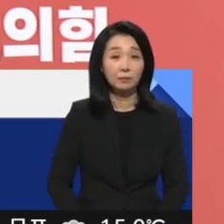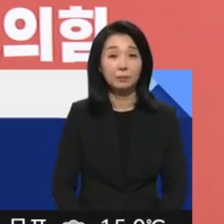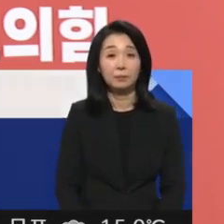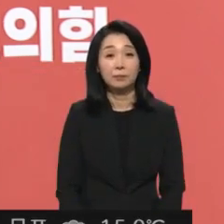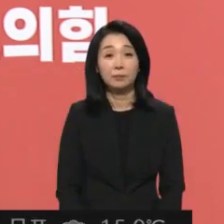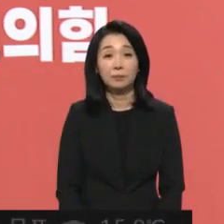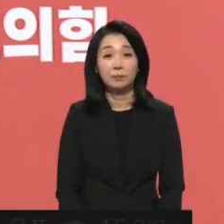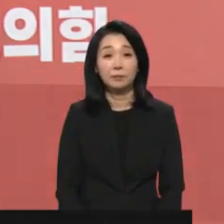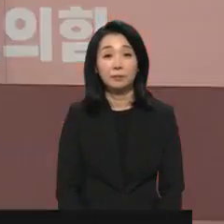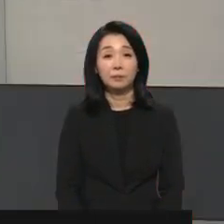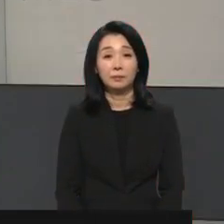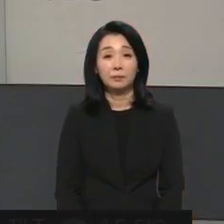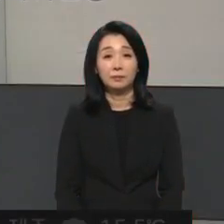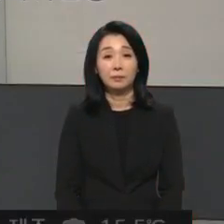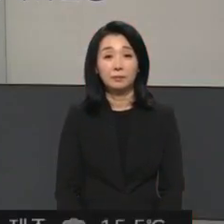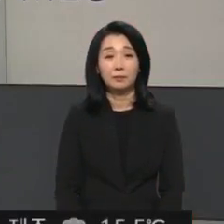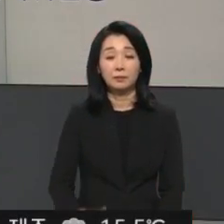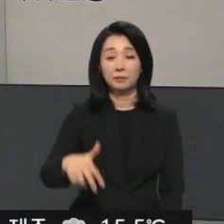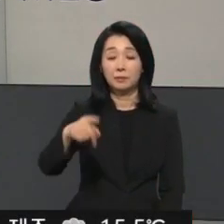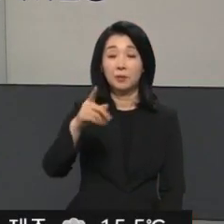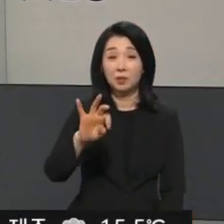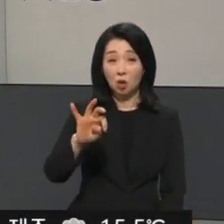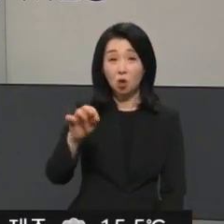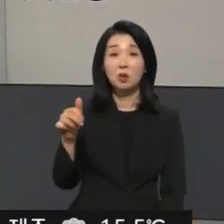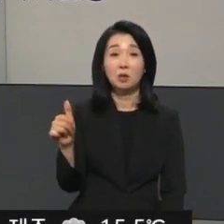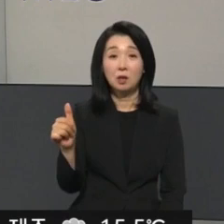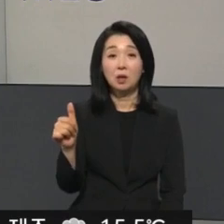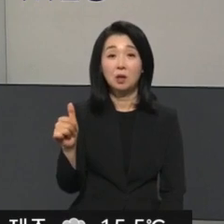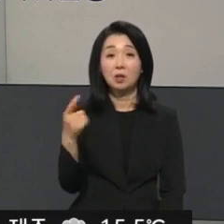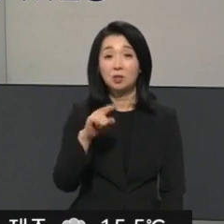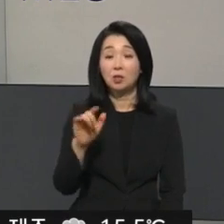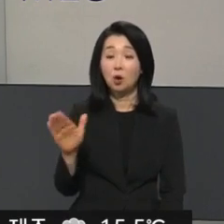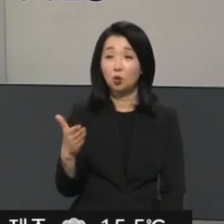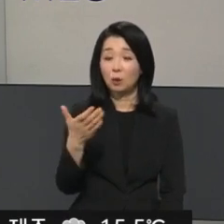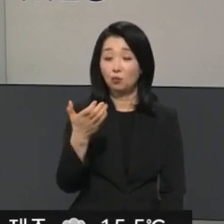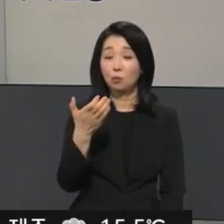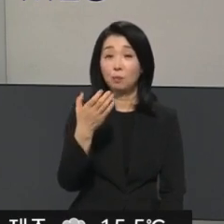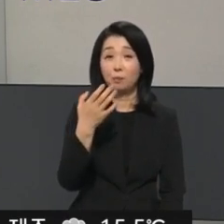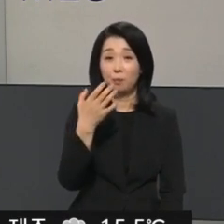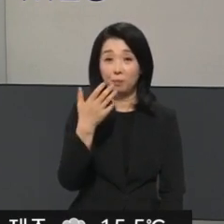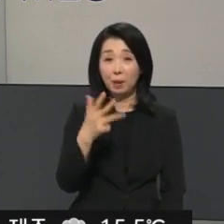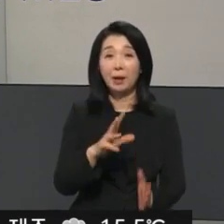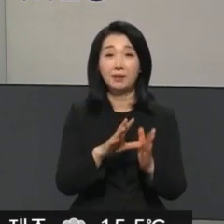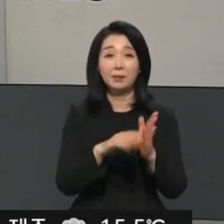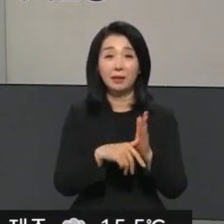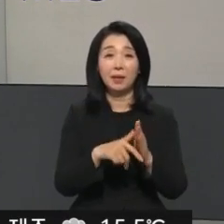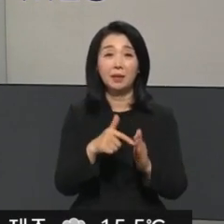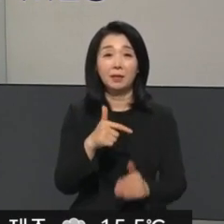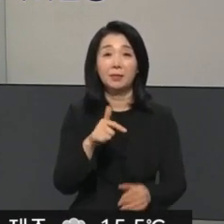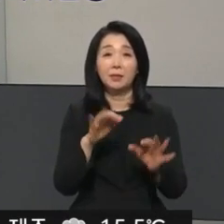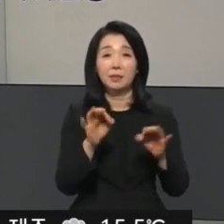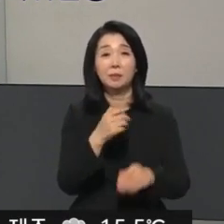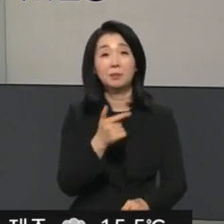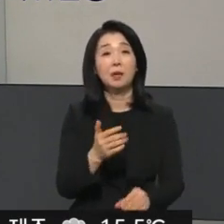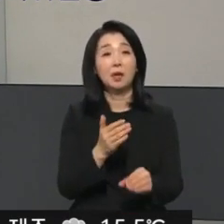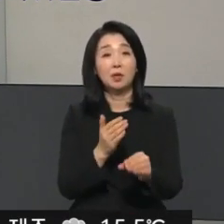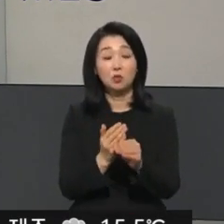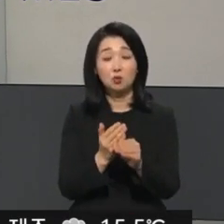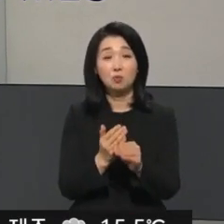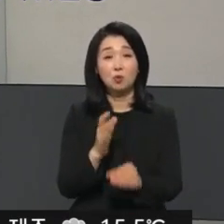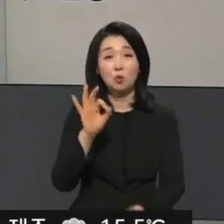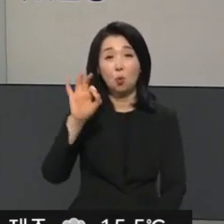않습니다 정준석 위원장은 그러면서도 1998년 김대중 5부치 선언 수준으로 한일관계를